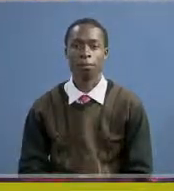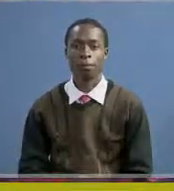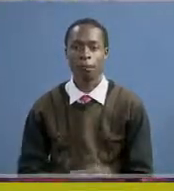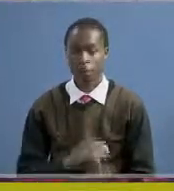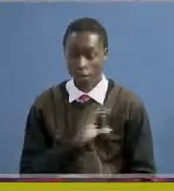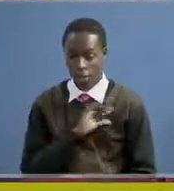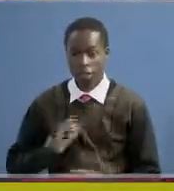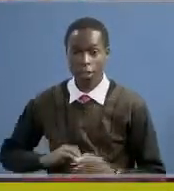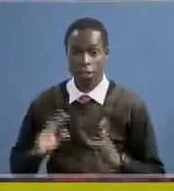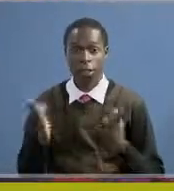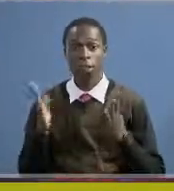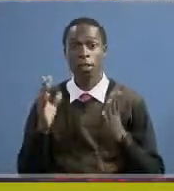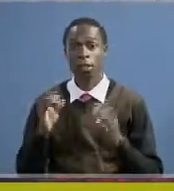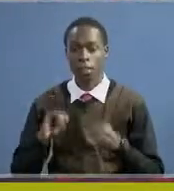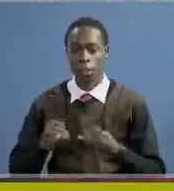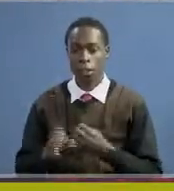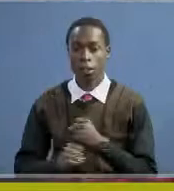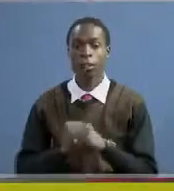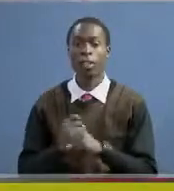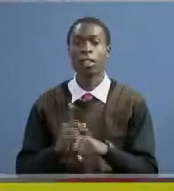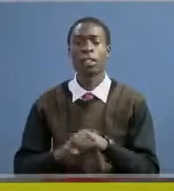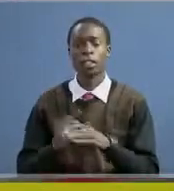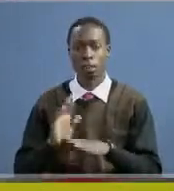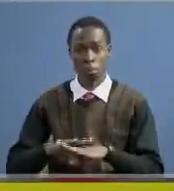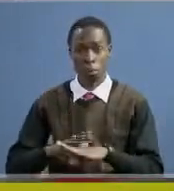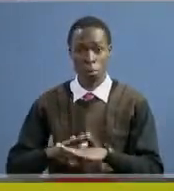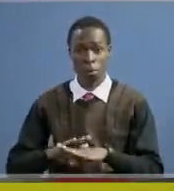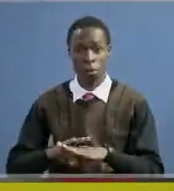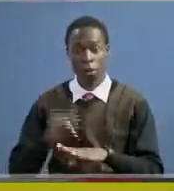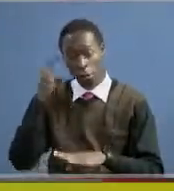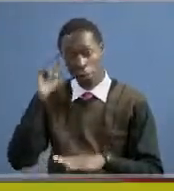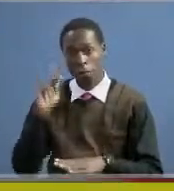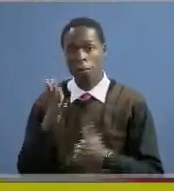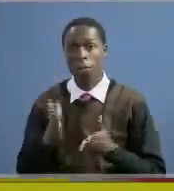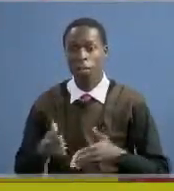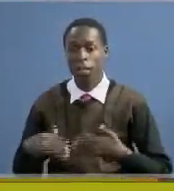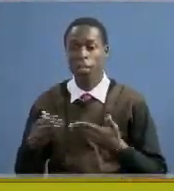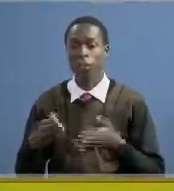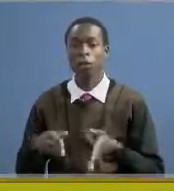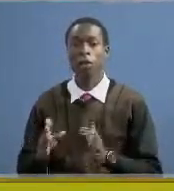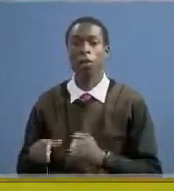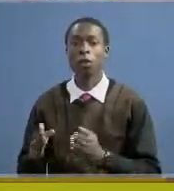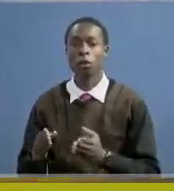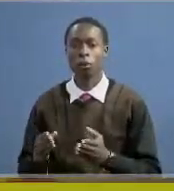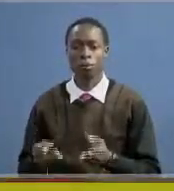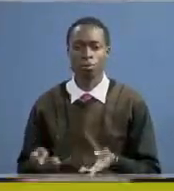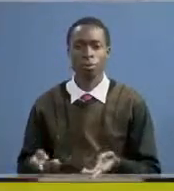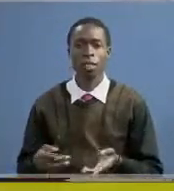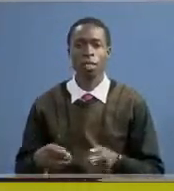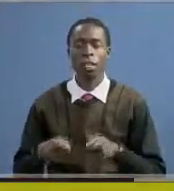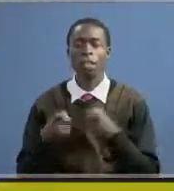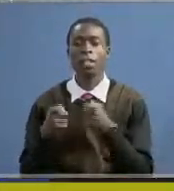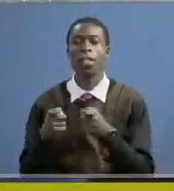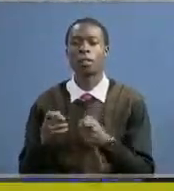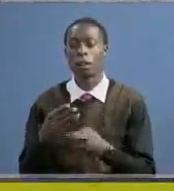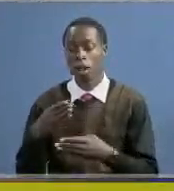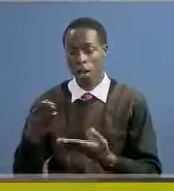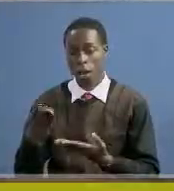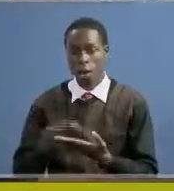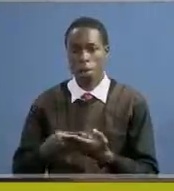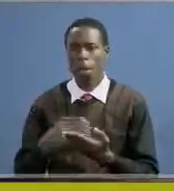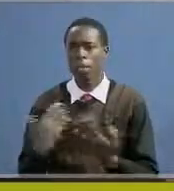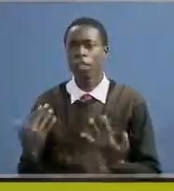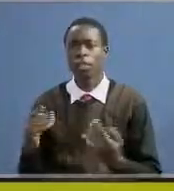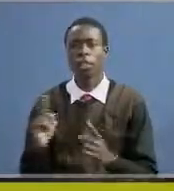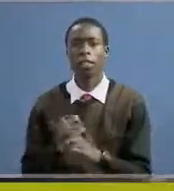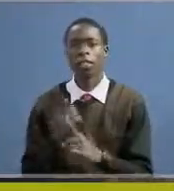Sherehe za Krismasi na mwaka mpya ni wakati mwafaka mno kwa Wakenya kujipa fursa ya kujizawadi kwa kununua bidhaa tofauti